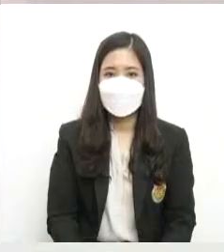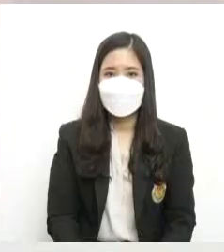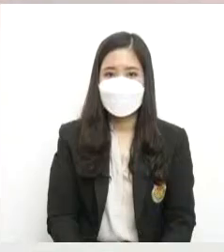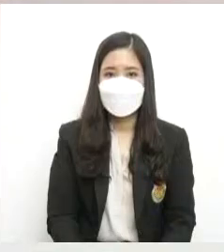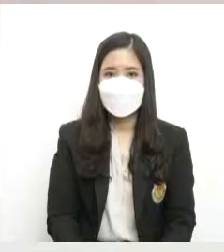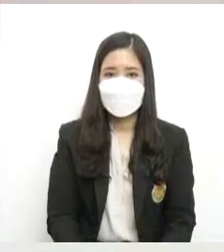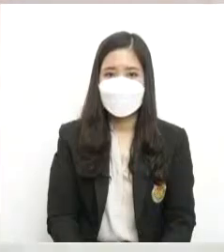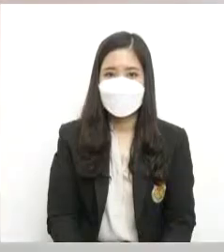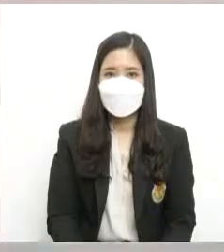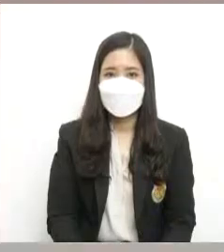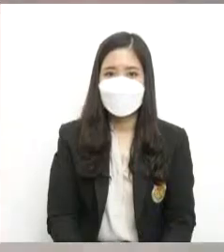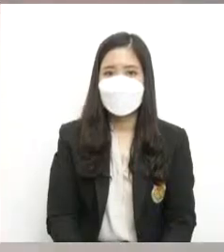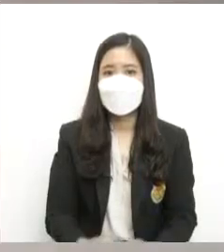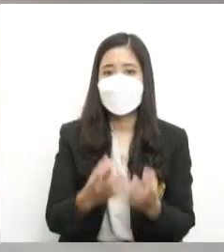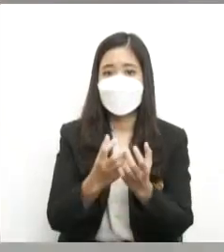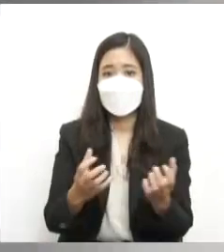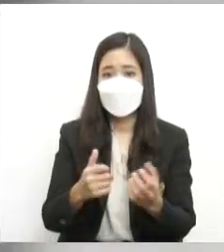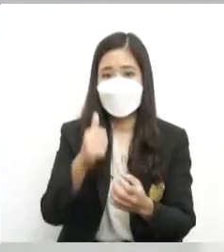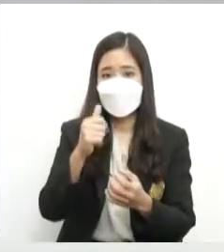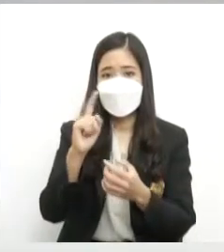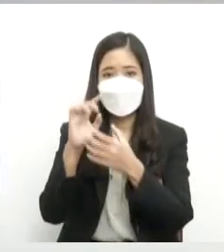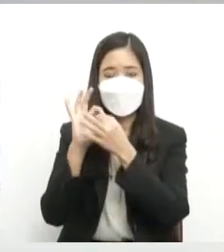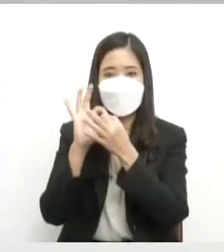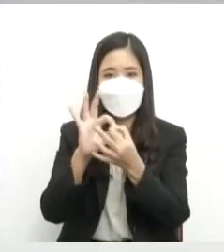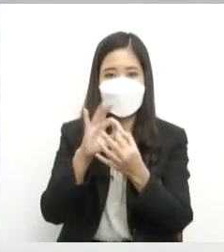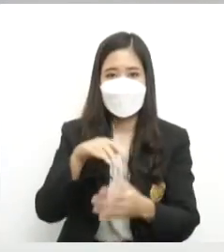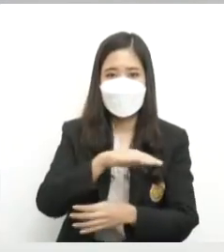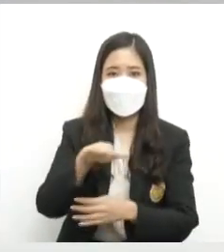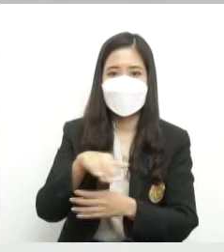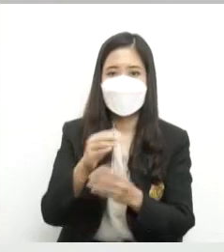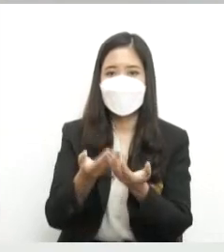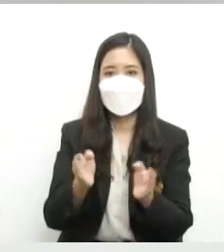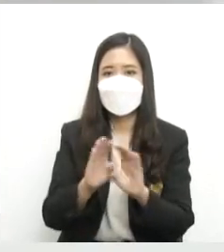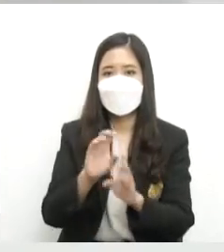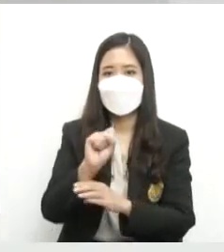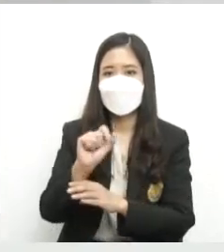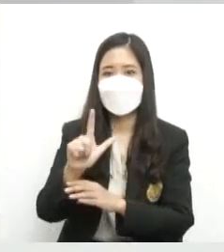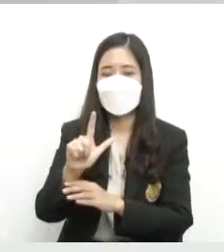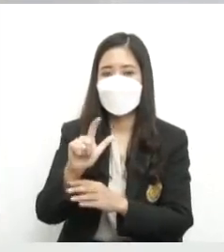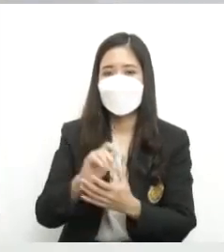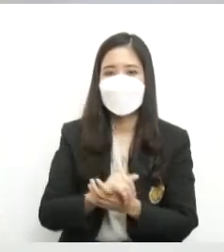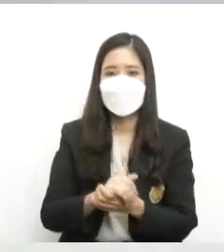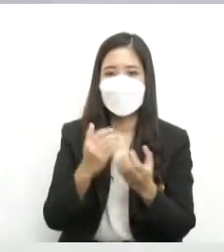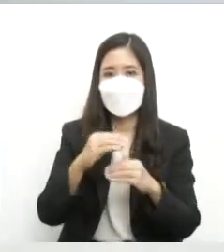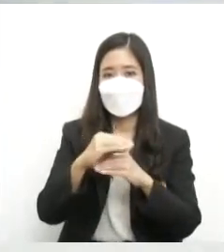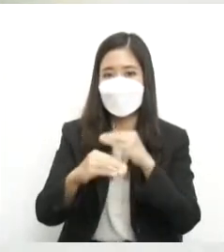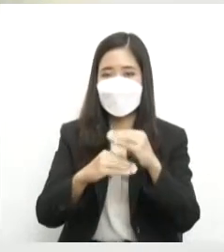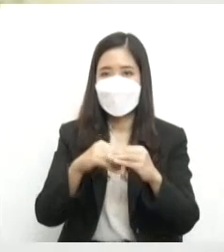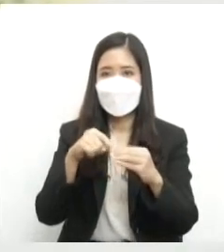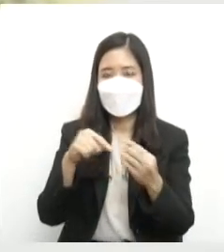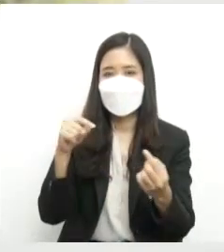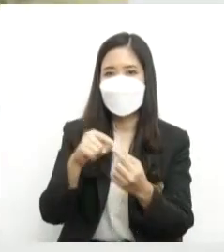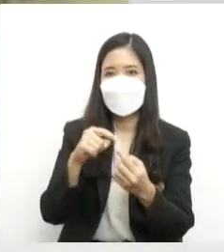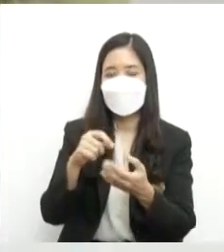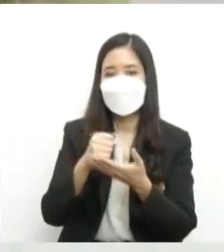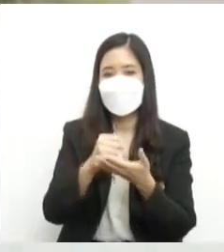มากกว่าคำว่ารักคือความห่วงใยเพราะเราคือครอบครัวสันติราษฎร์วิทยาลัยโครงการ SLV Care สันติรา